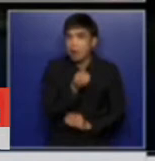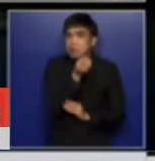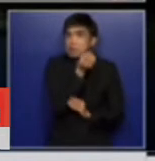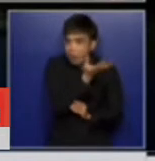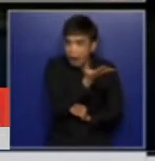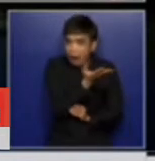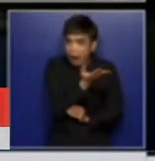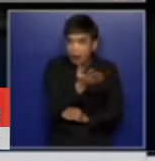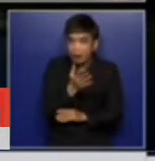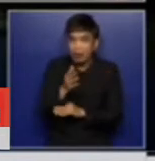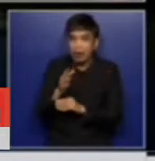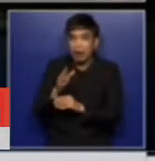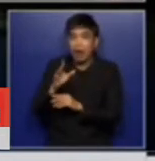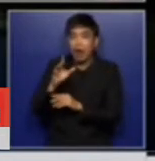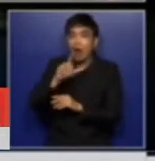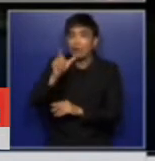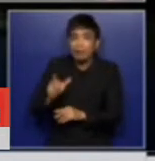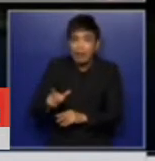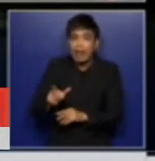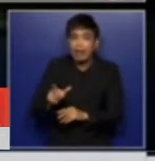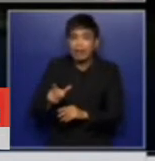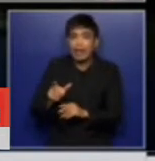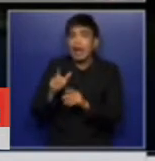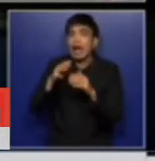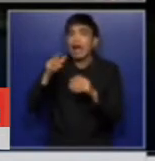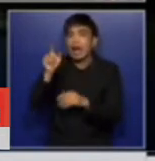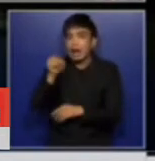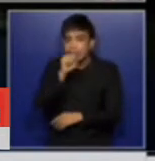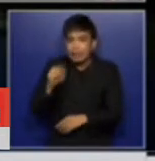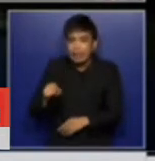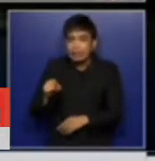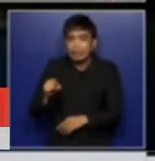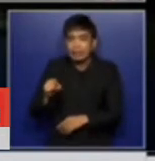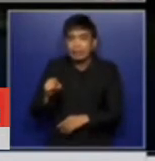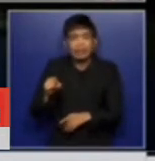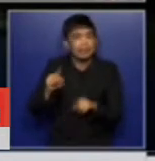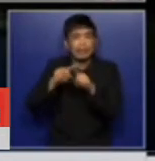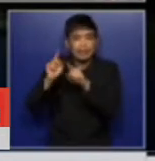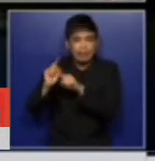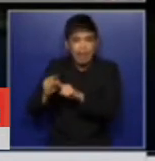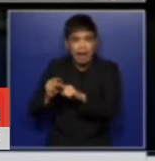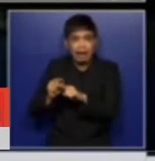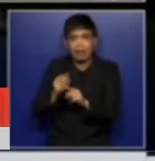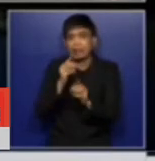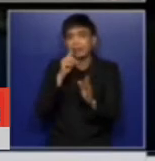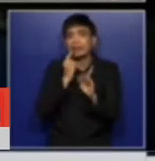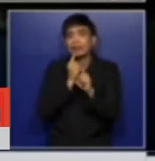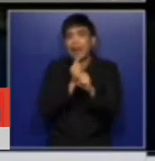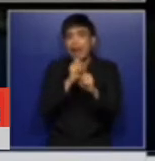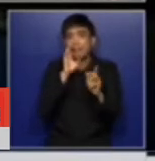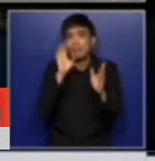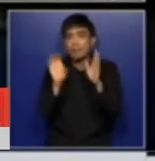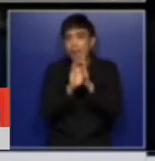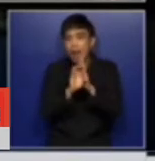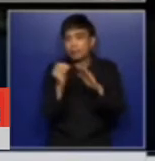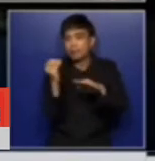จฝรั่งเศสอังกฤษเยอรมันนะครับตัวเลขก็ตามจอภาพที่ฉายอยู่ฝรั่งเศ